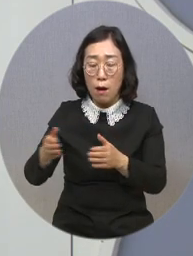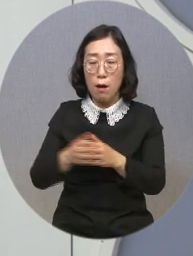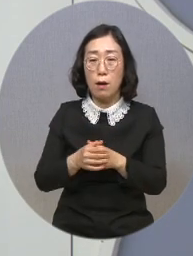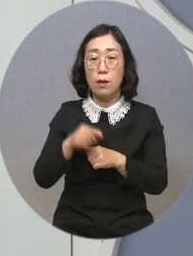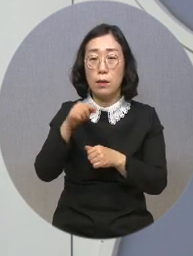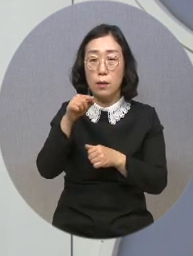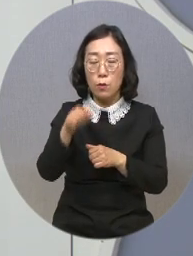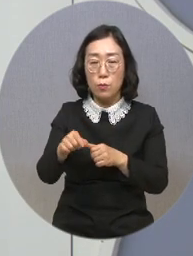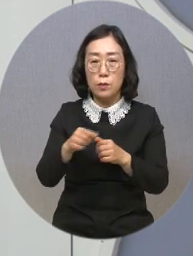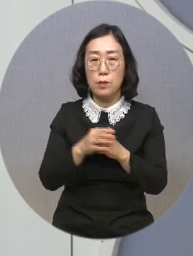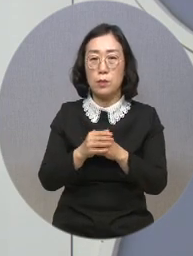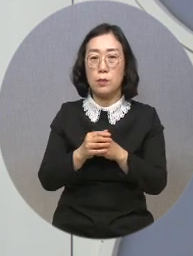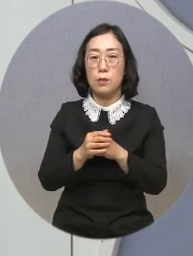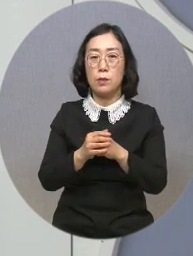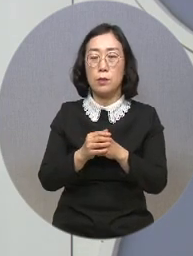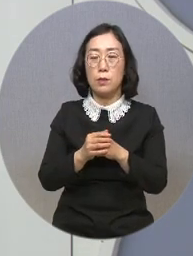이것이